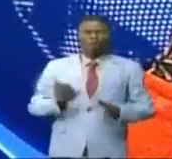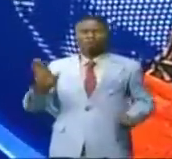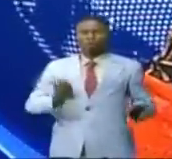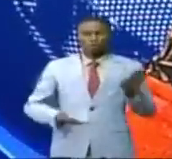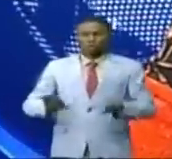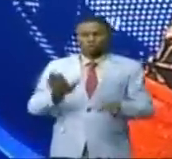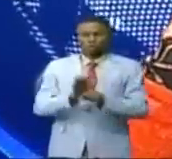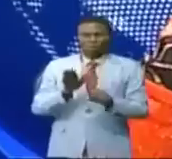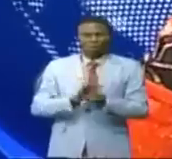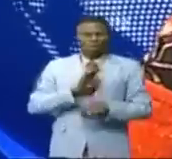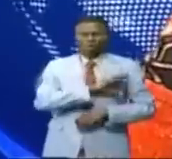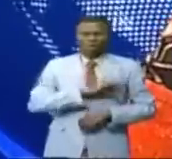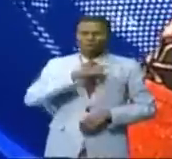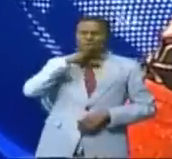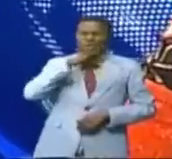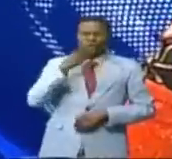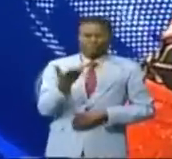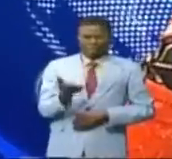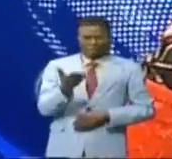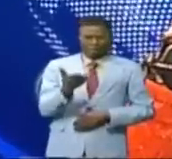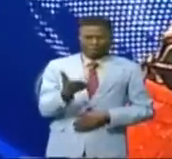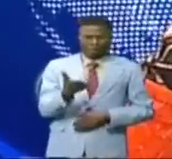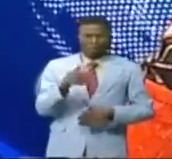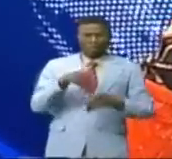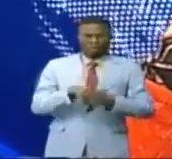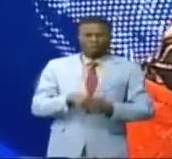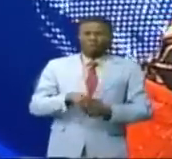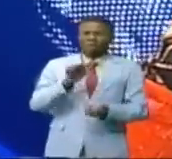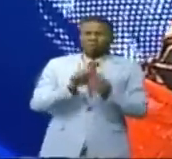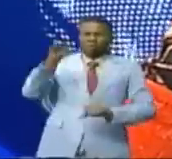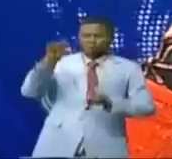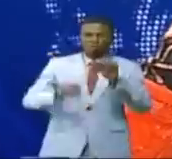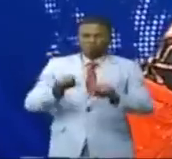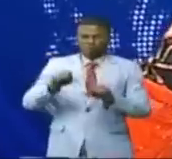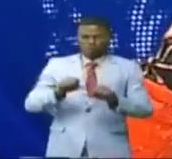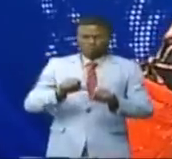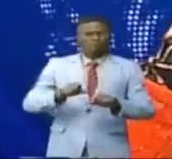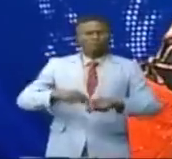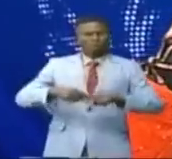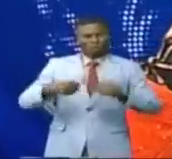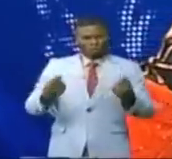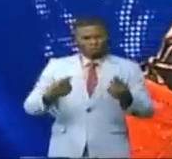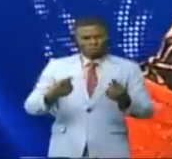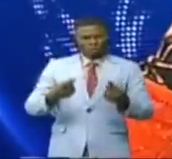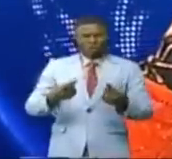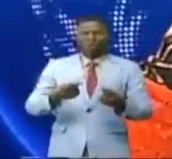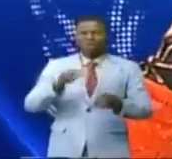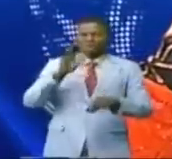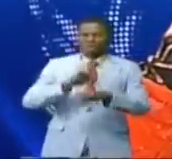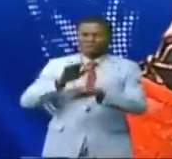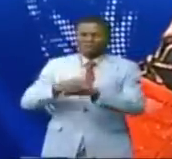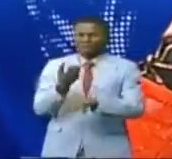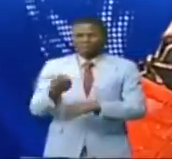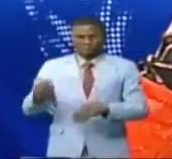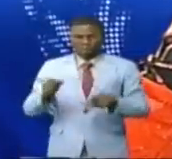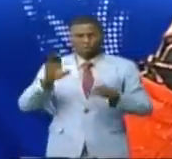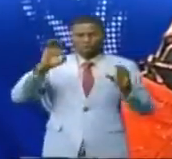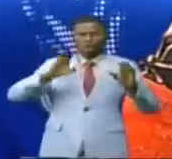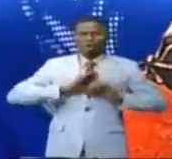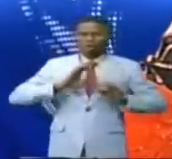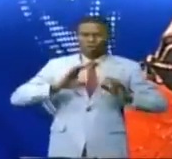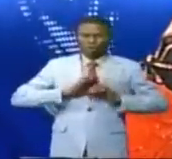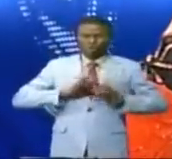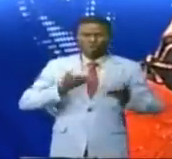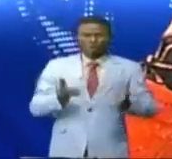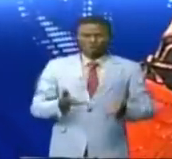autres comportements nocifs font partie des anti valeurs auxquels sont exposés les enfants pendant ses vacances ou pendant les vacances